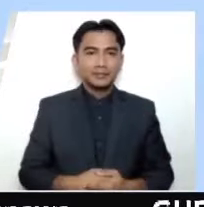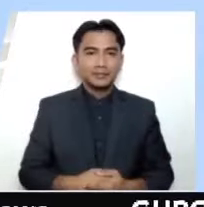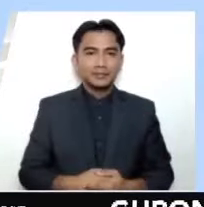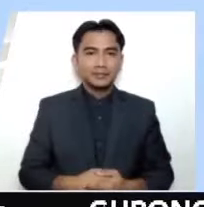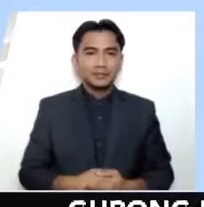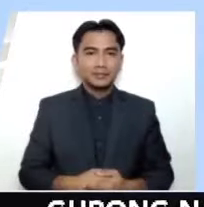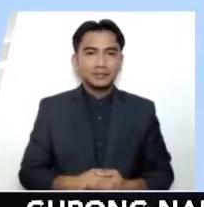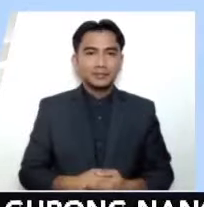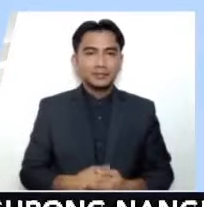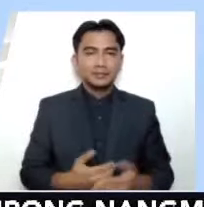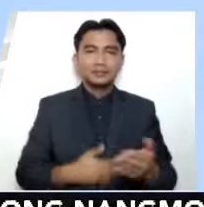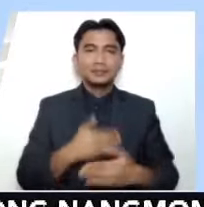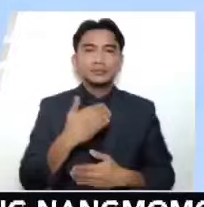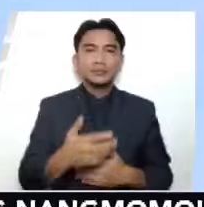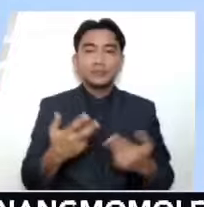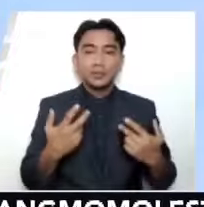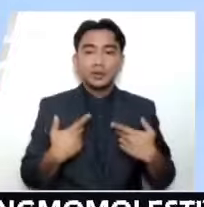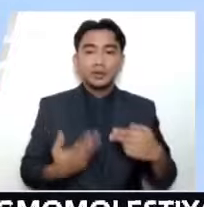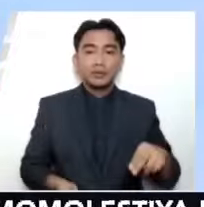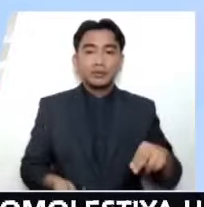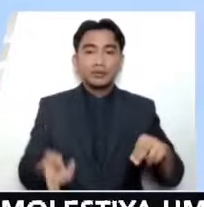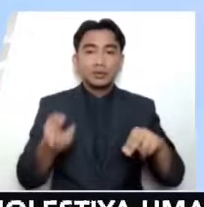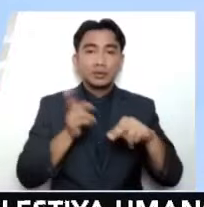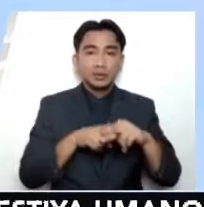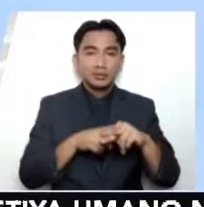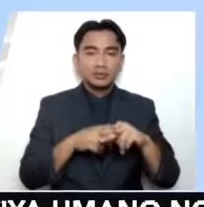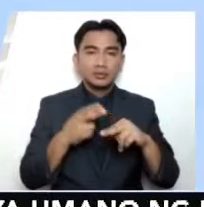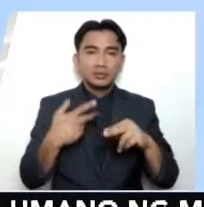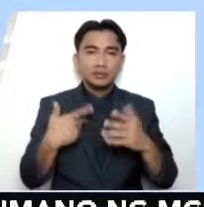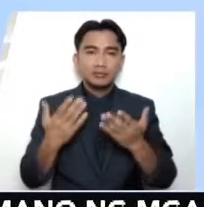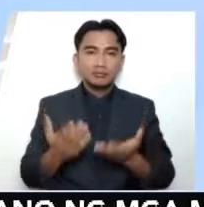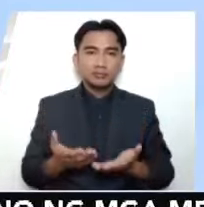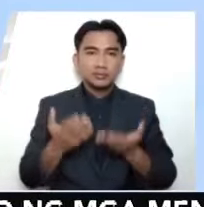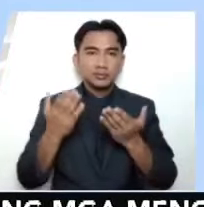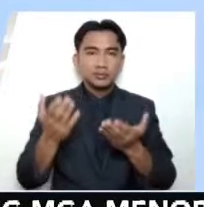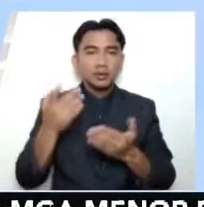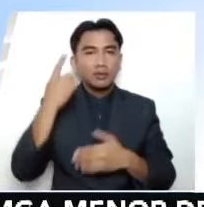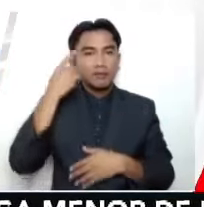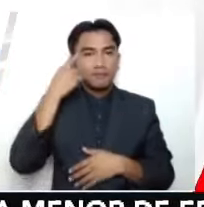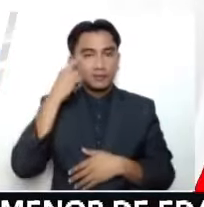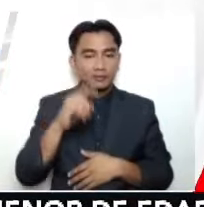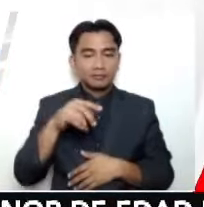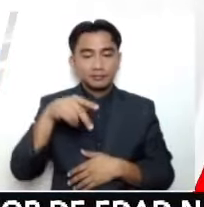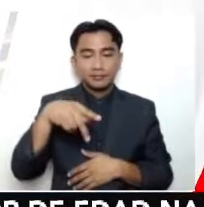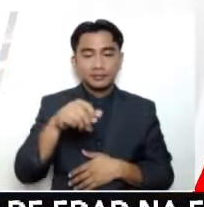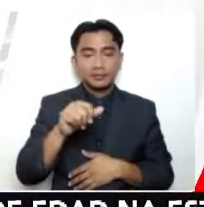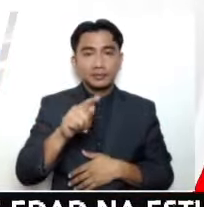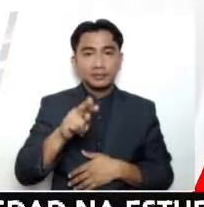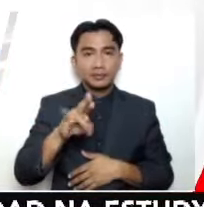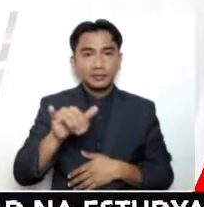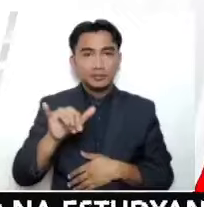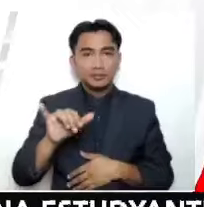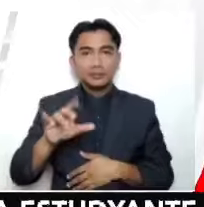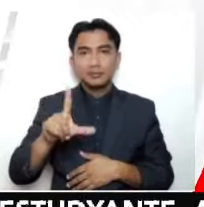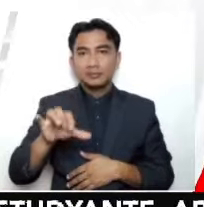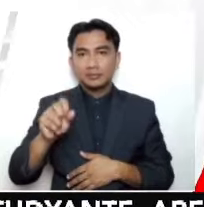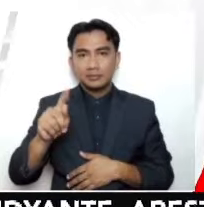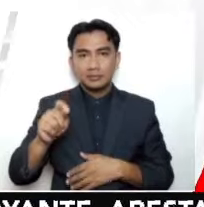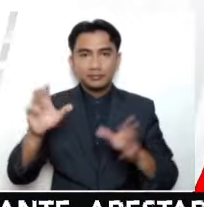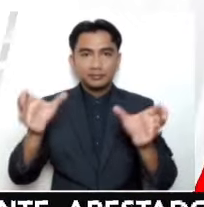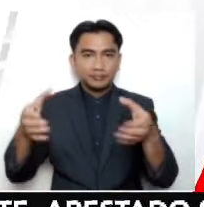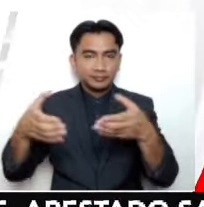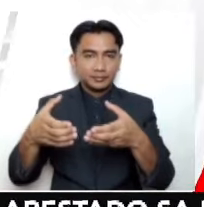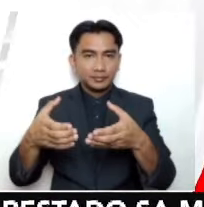Nadagdagan din ang mga naghain ng kandidatura bilang party list. Siyam na party list groups ang nagsumite ng Certificate of